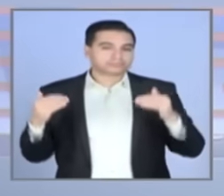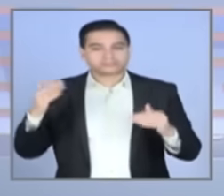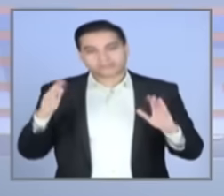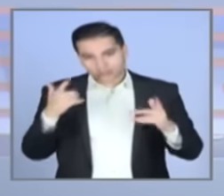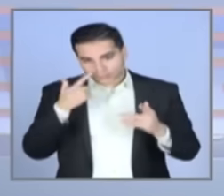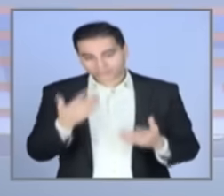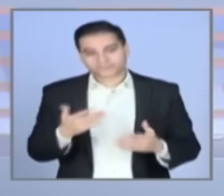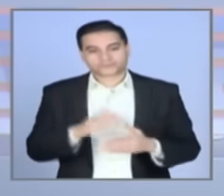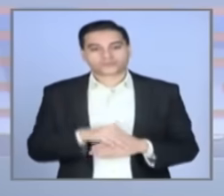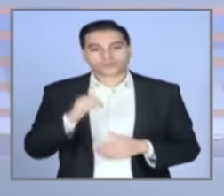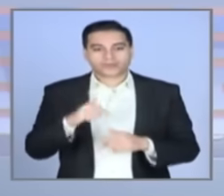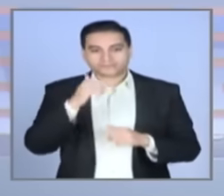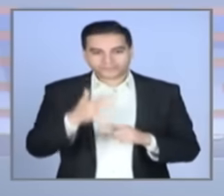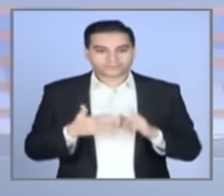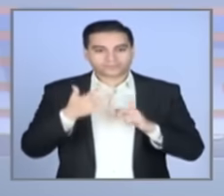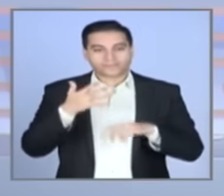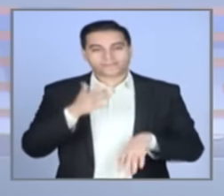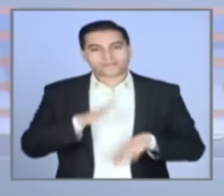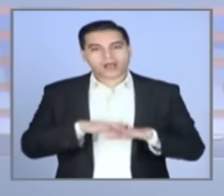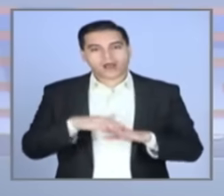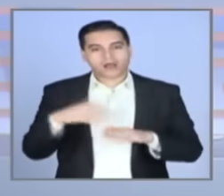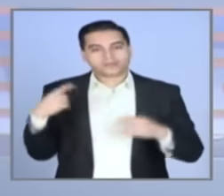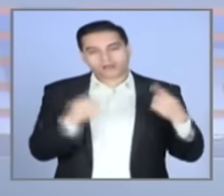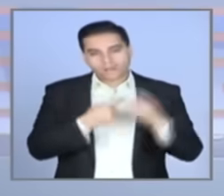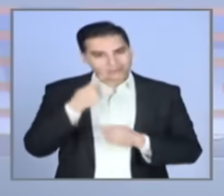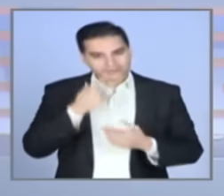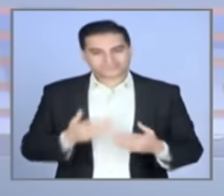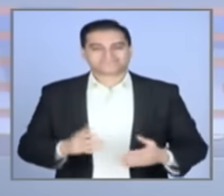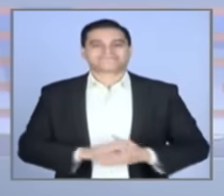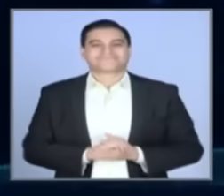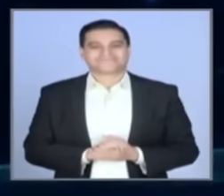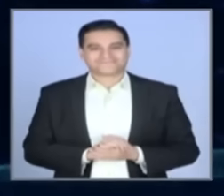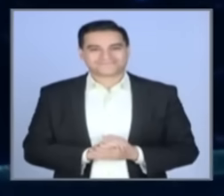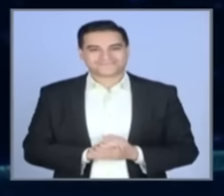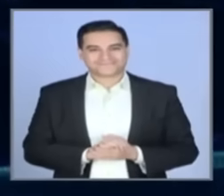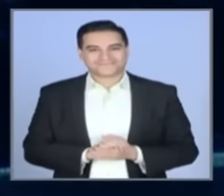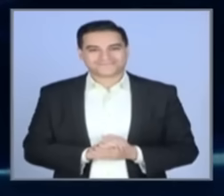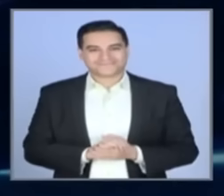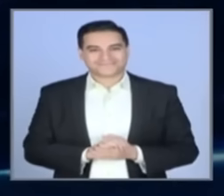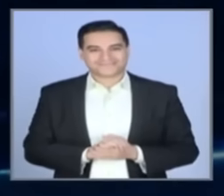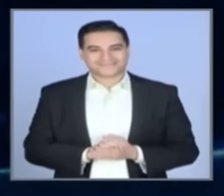110. خلينا نشوف. ودلوقتي مع الفقرة الخامسة، فقرة ضربات جزاء.